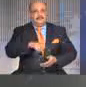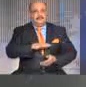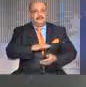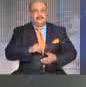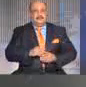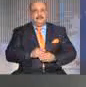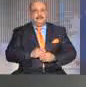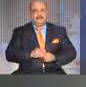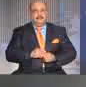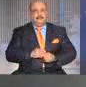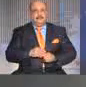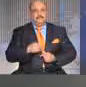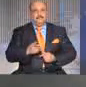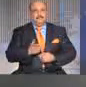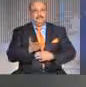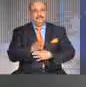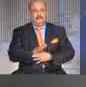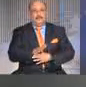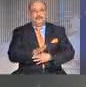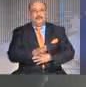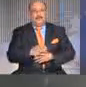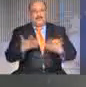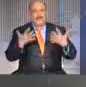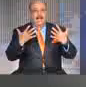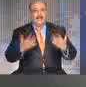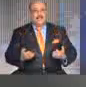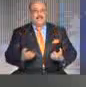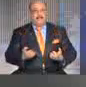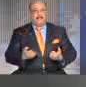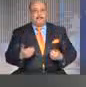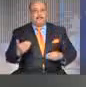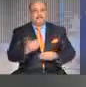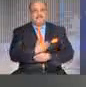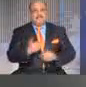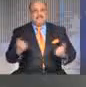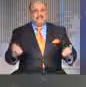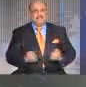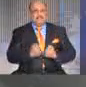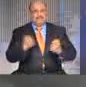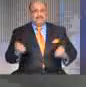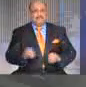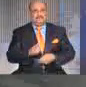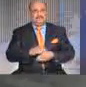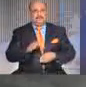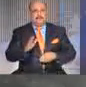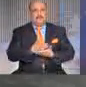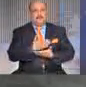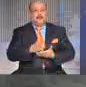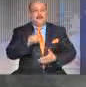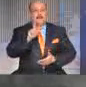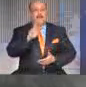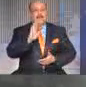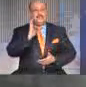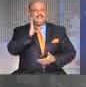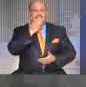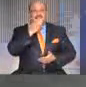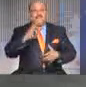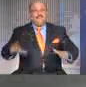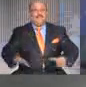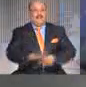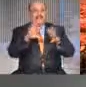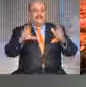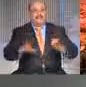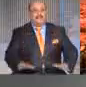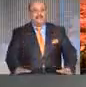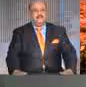التونسية. التظاهرة تحتوي على عديد التعبيرات الفنية وتتواصل على امتداد عشرة أيام في فضاءات مختلفة.